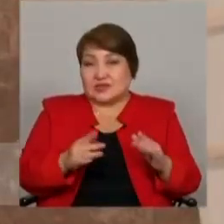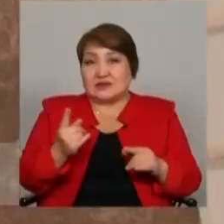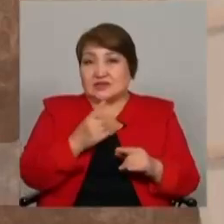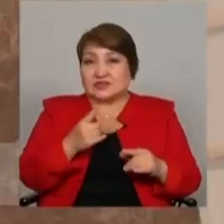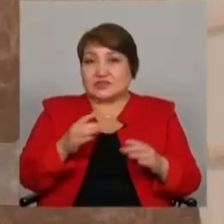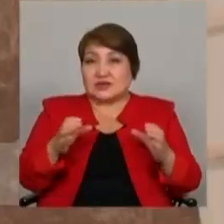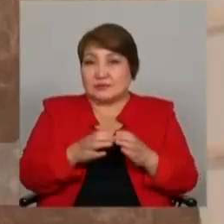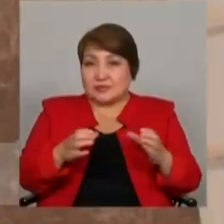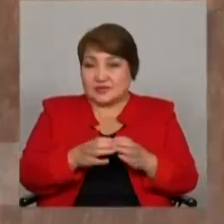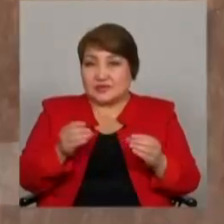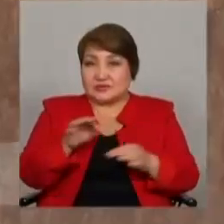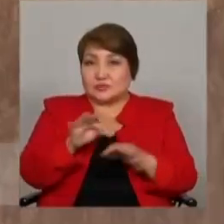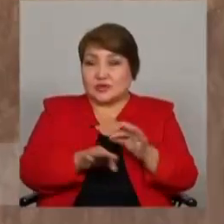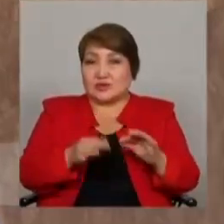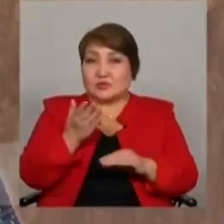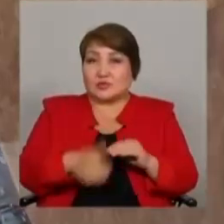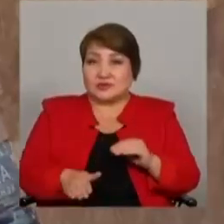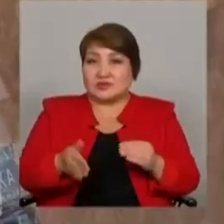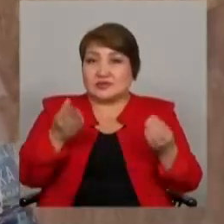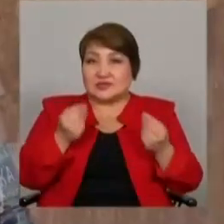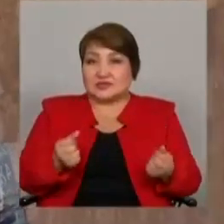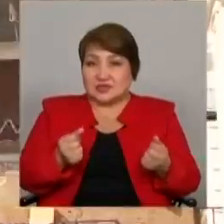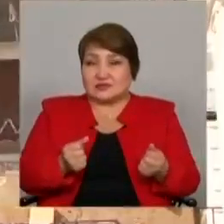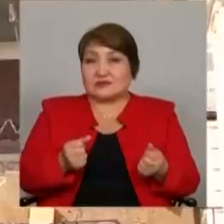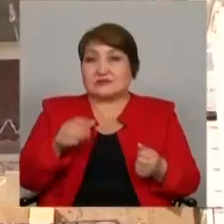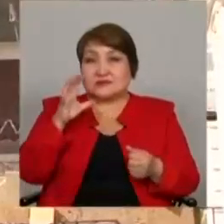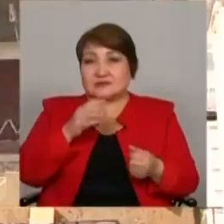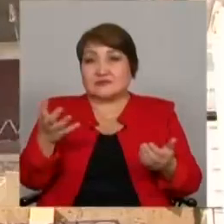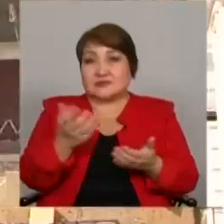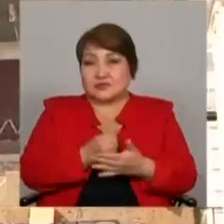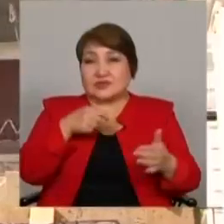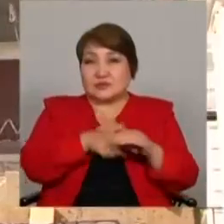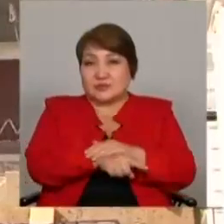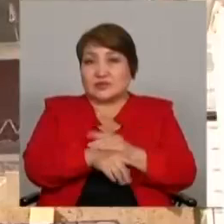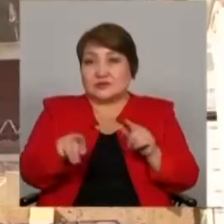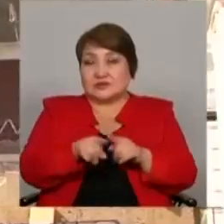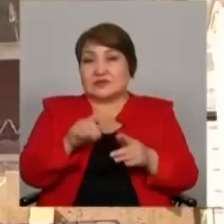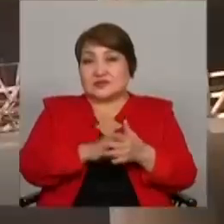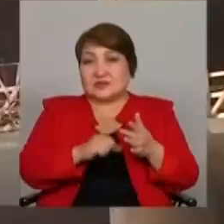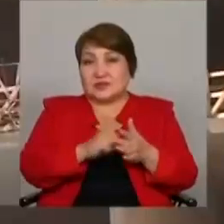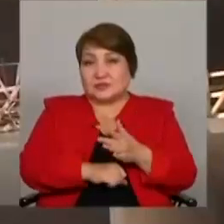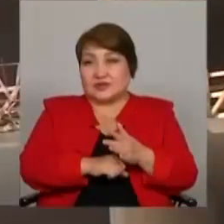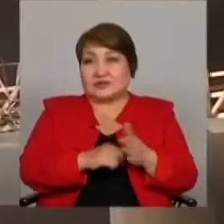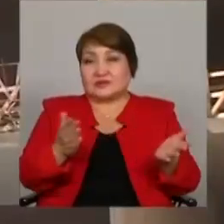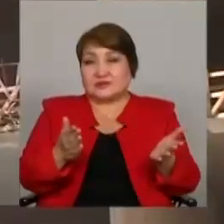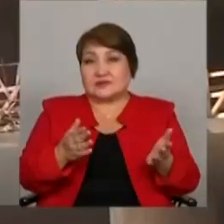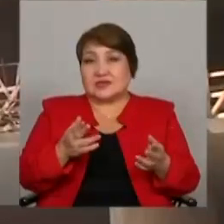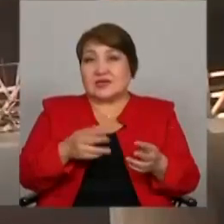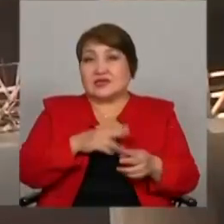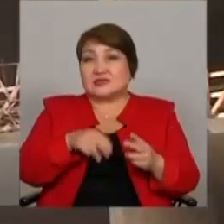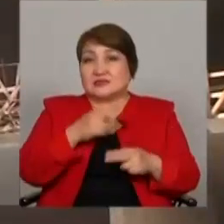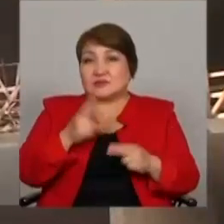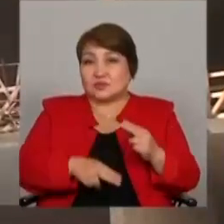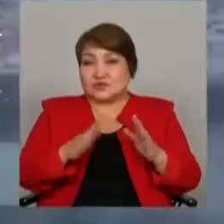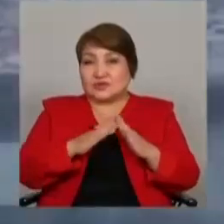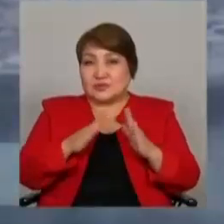жобаға бөлінген қаражатты кәдесіне жаратып, тайып тұрған. Салдарынан қазығы қағылған баспана орта жолда қалып қойған екен. Шаруасы